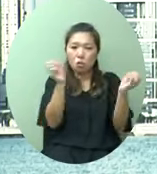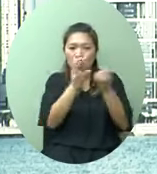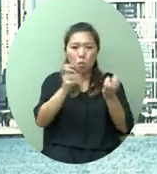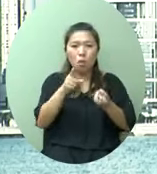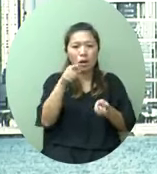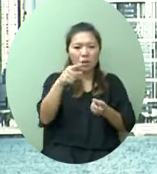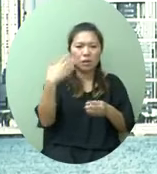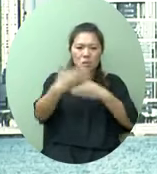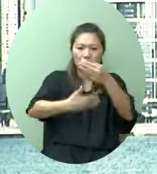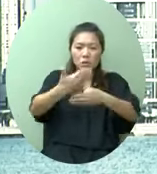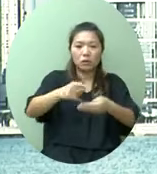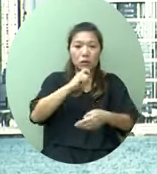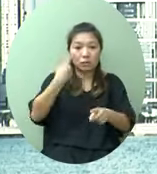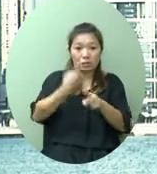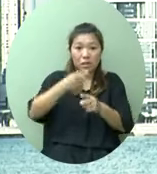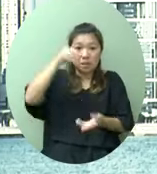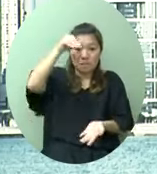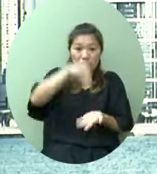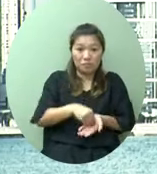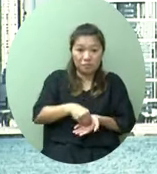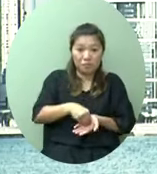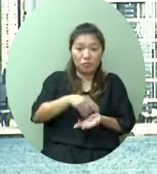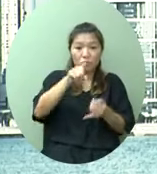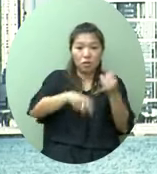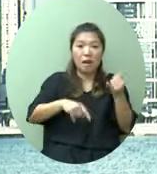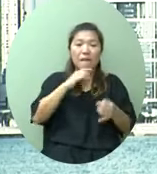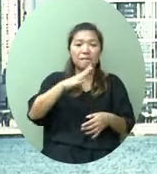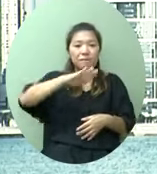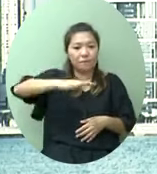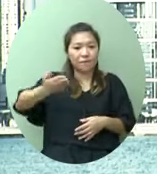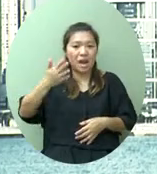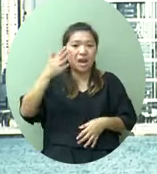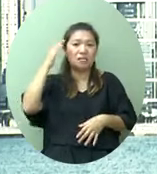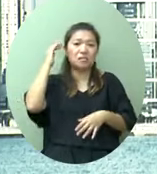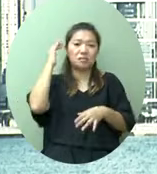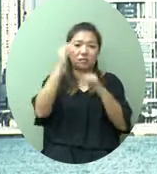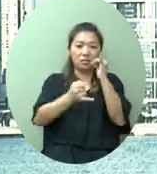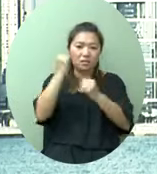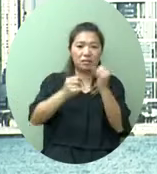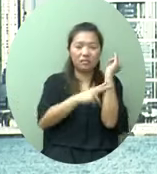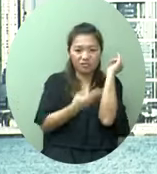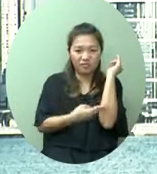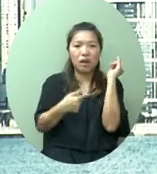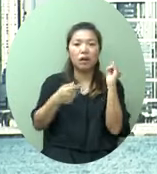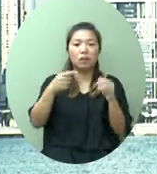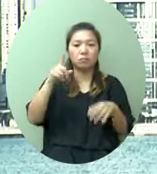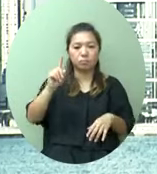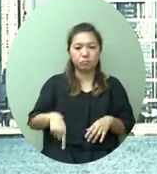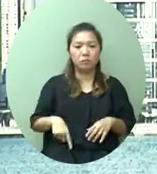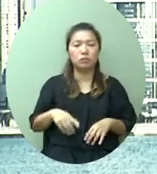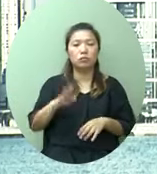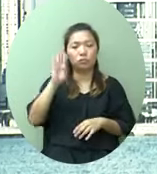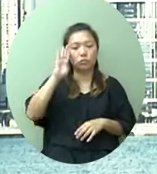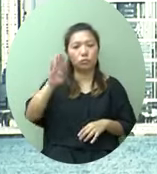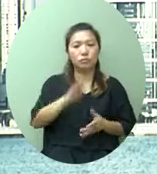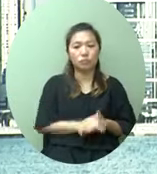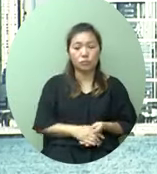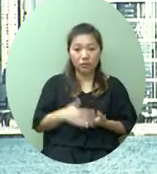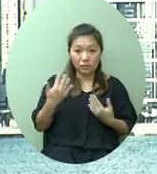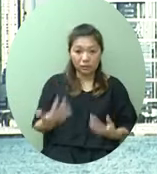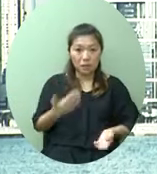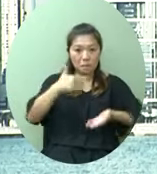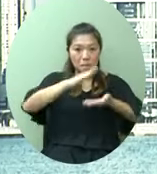到怎樣去落實這條反制裁法。但是我同時亦都是清楚跟大家講，中